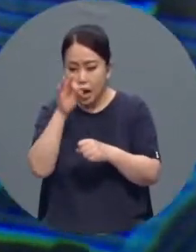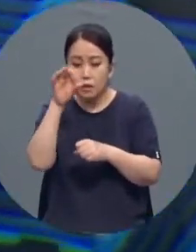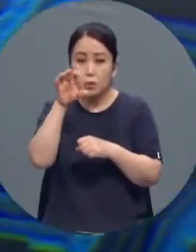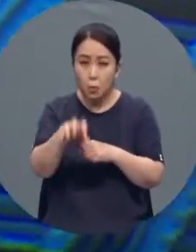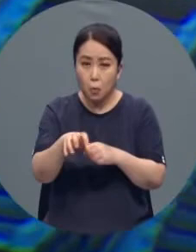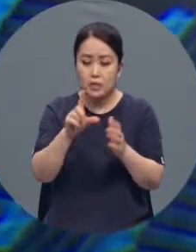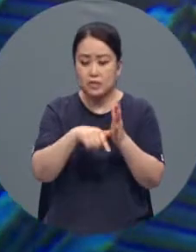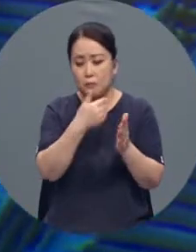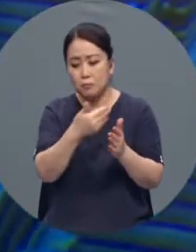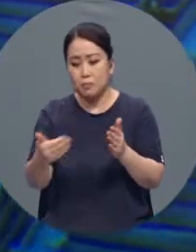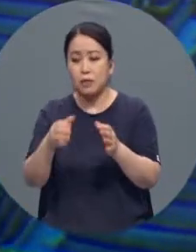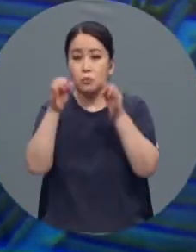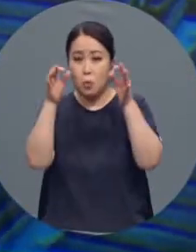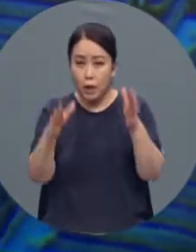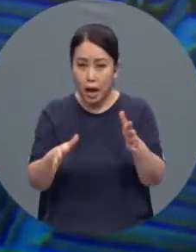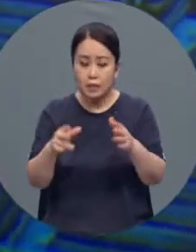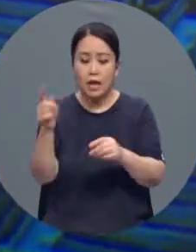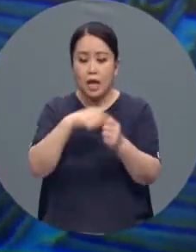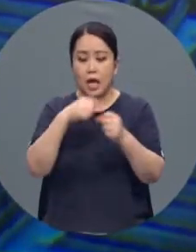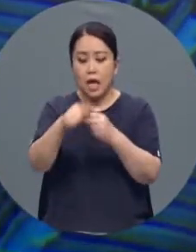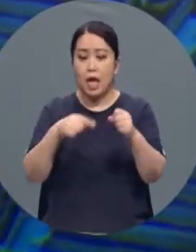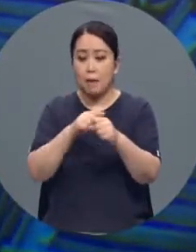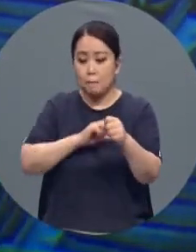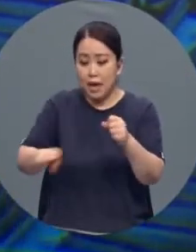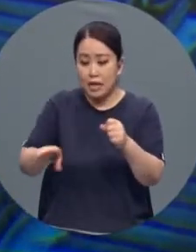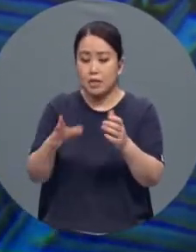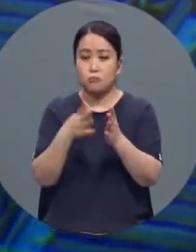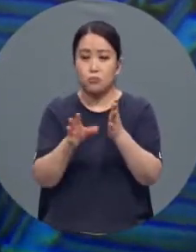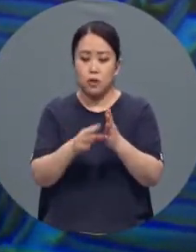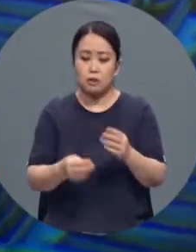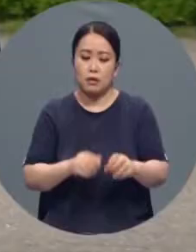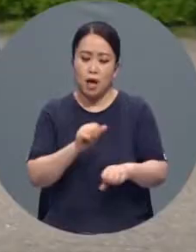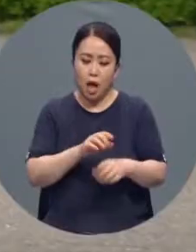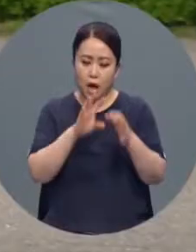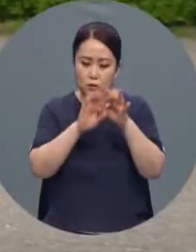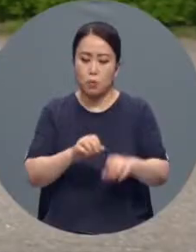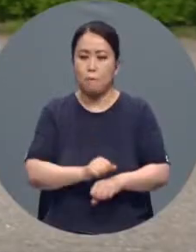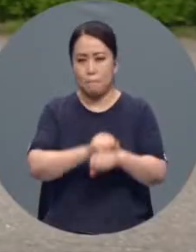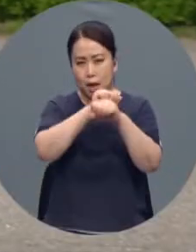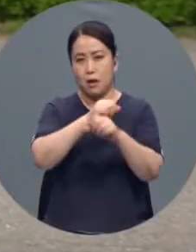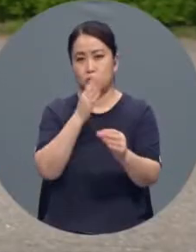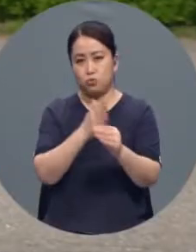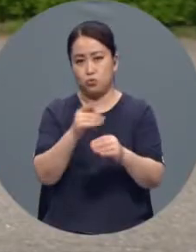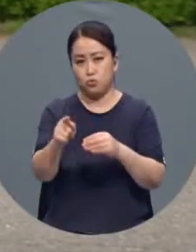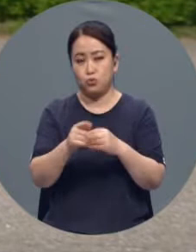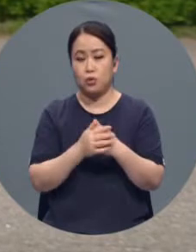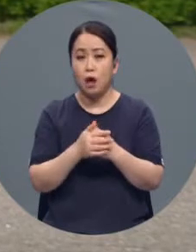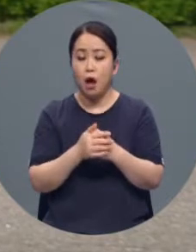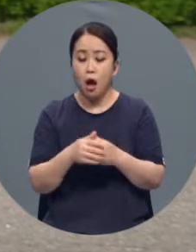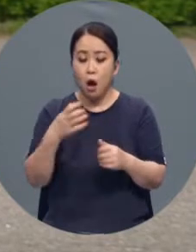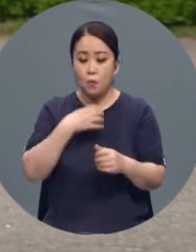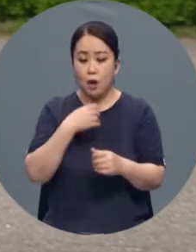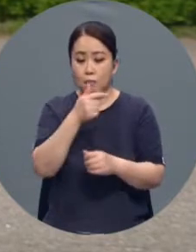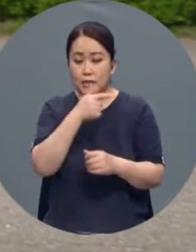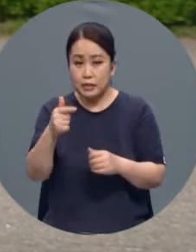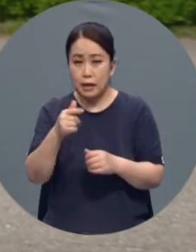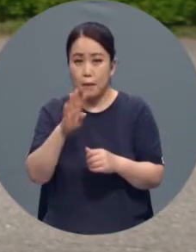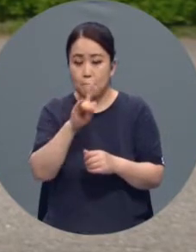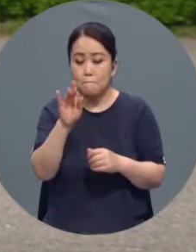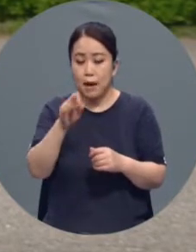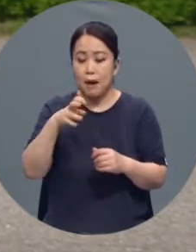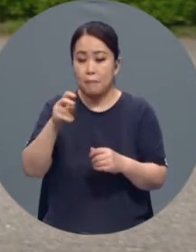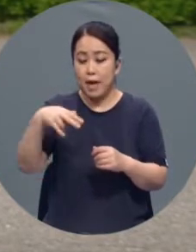보내는 사이 핵 폐기물은 기약 없이 쌓여갔습니다. 어떻게 고준이 방패장을 지을 수 있었냐는